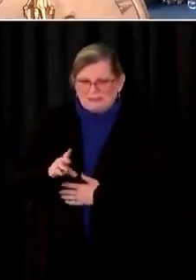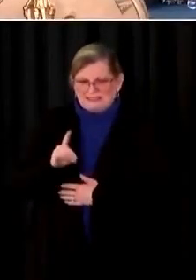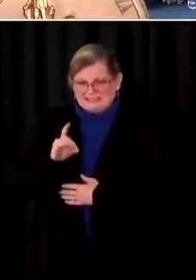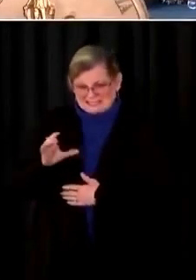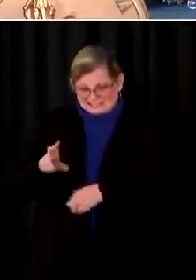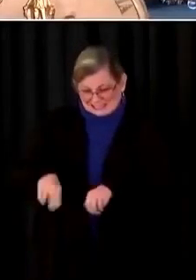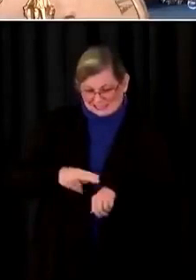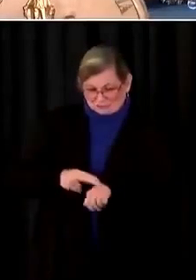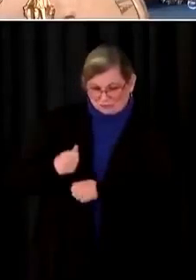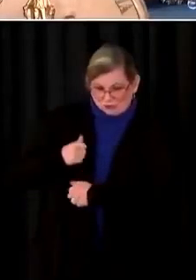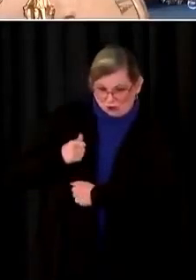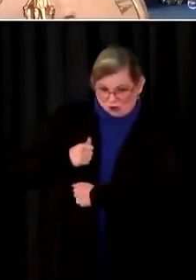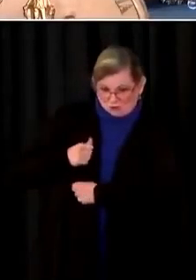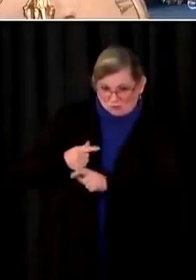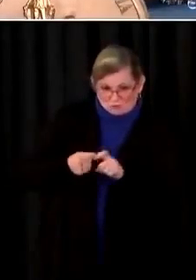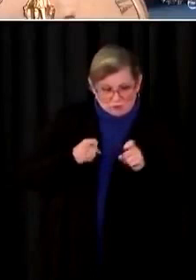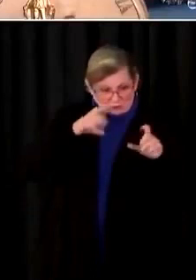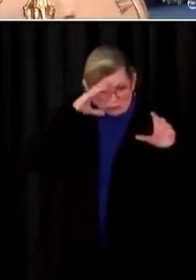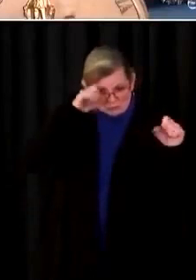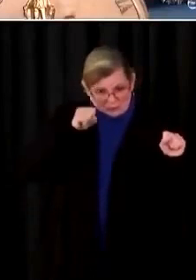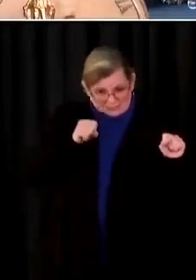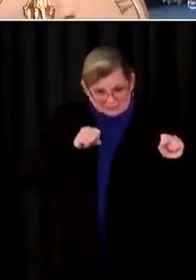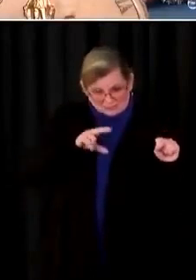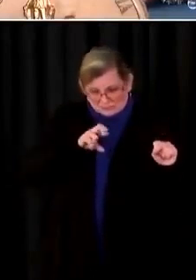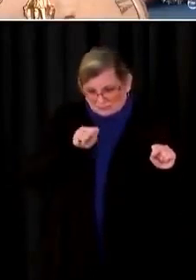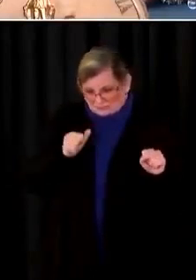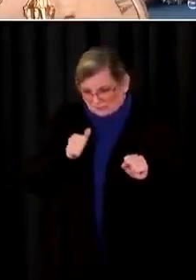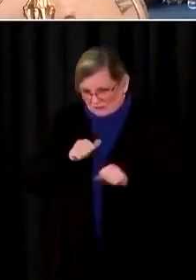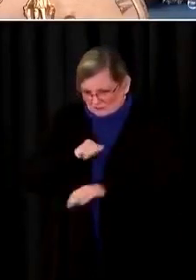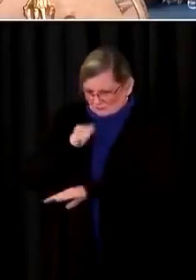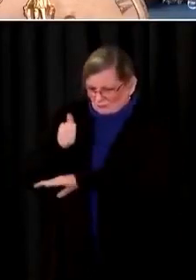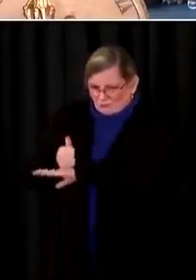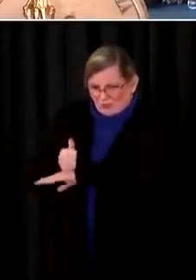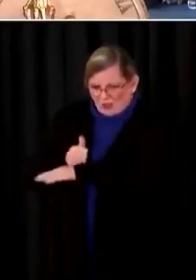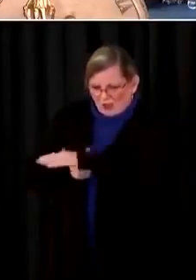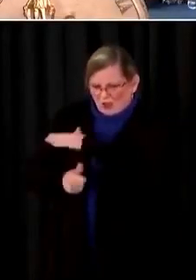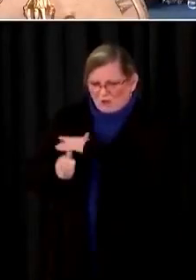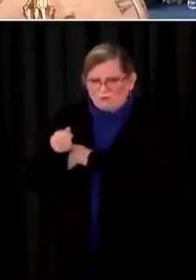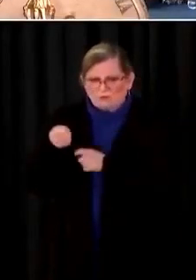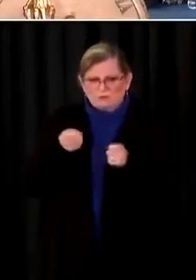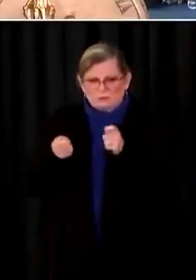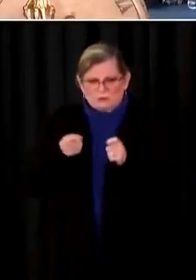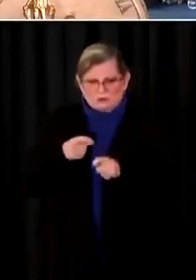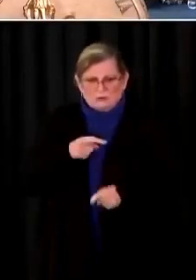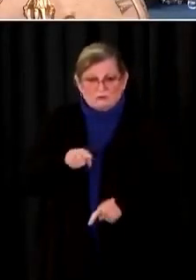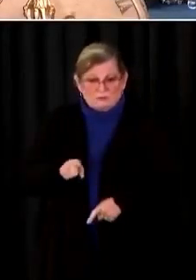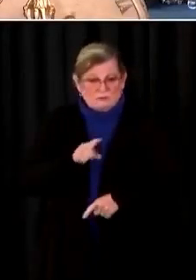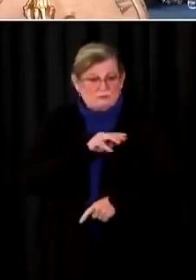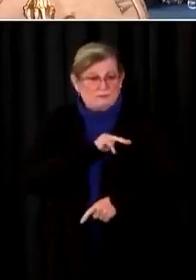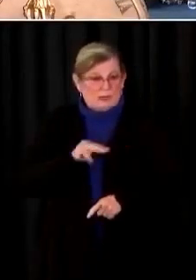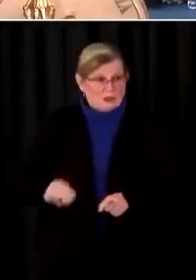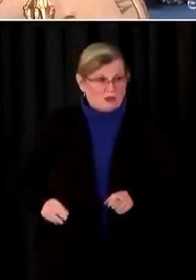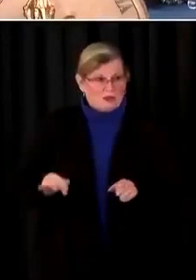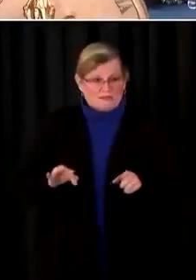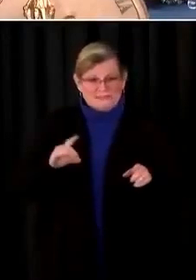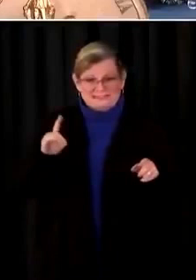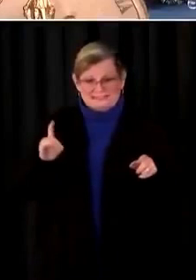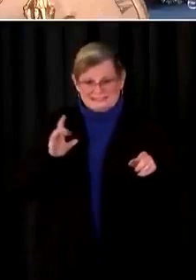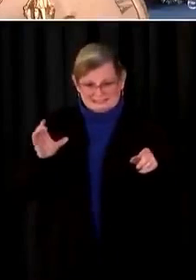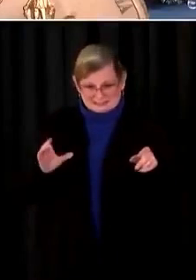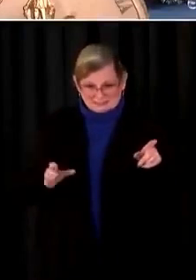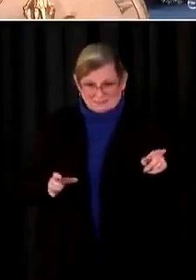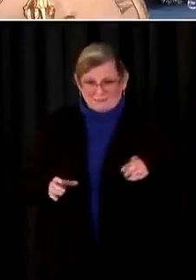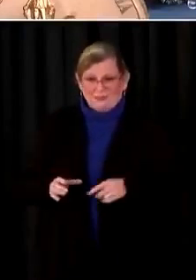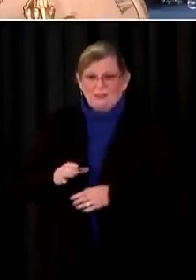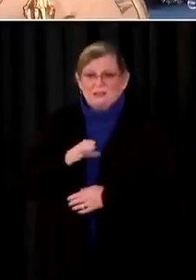免。目前他的想法正在由高级顾问和白宫律师办公室审核。根据熟悉对话的人士透露，川普法律团队面临的最